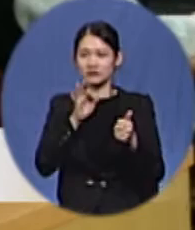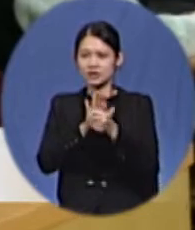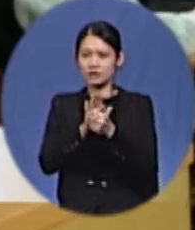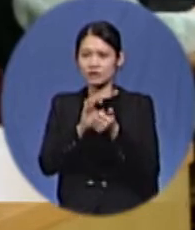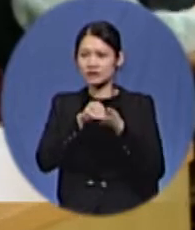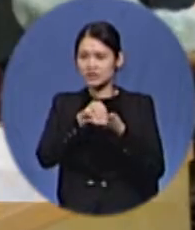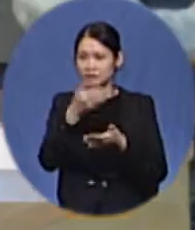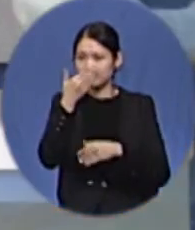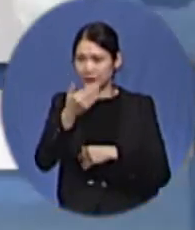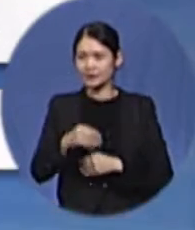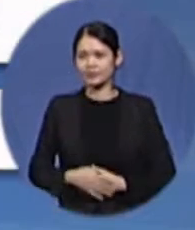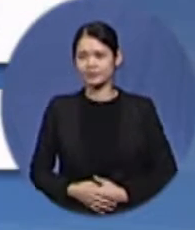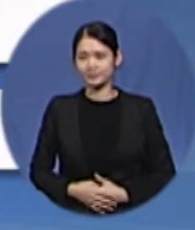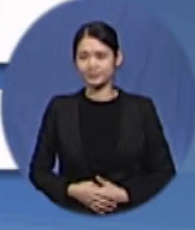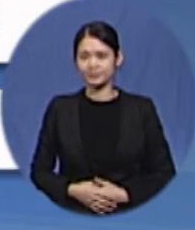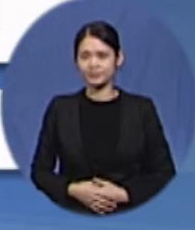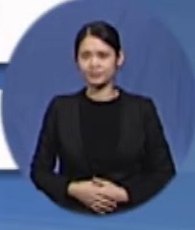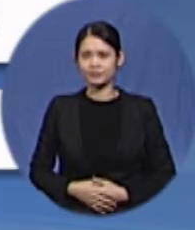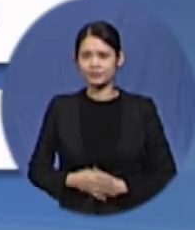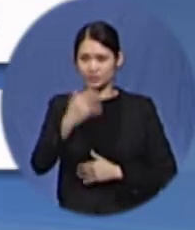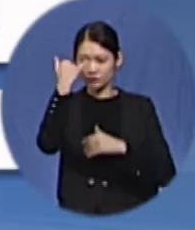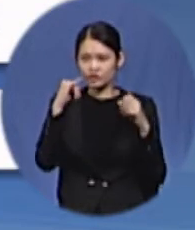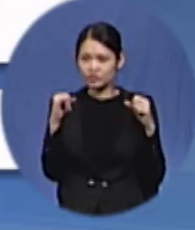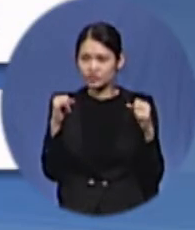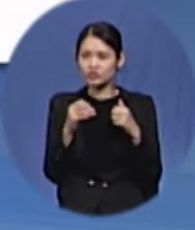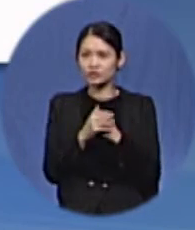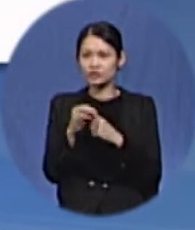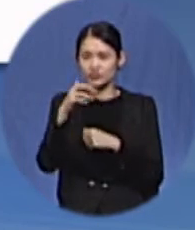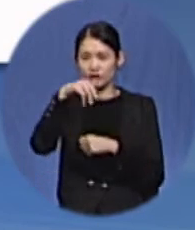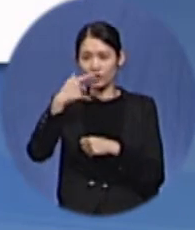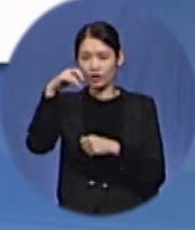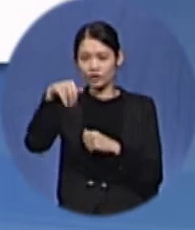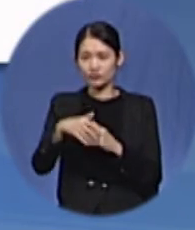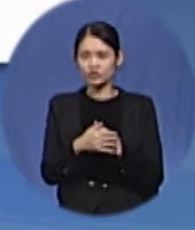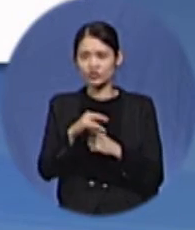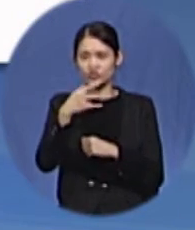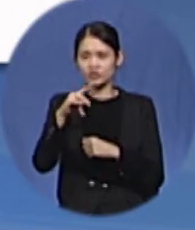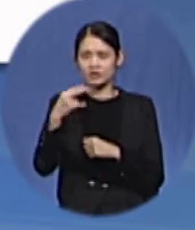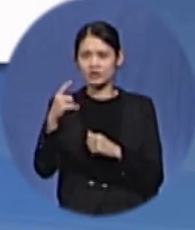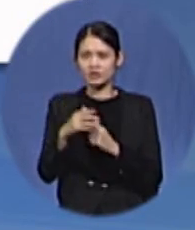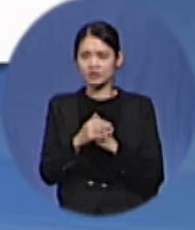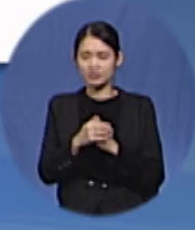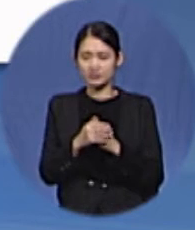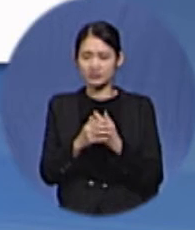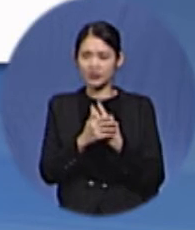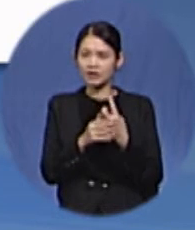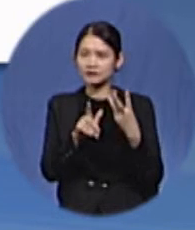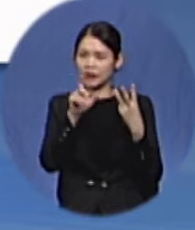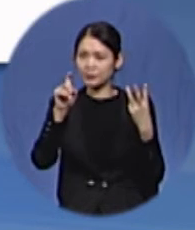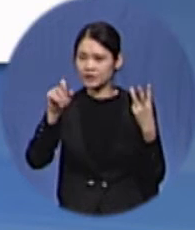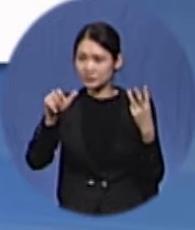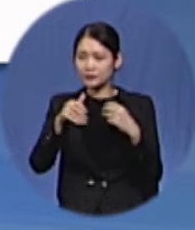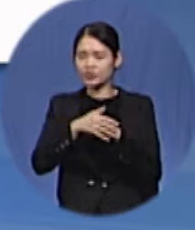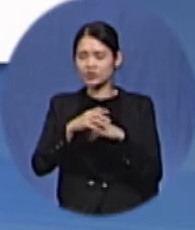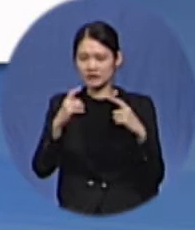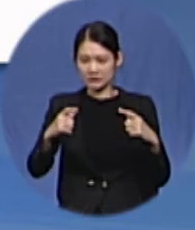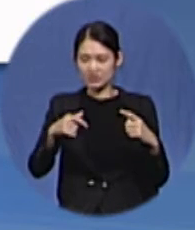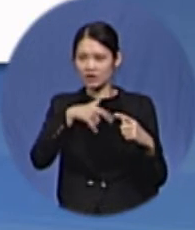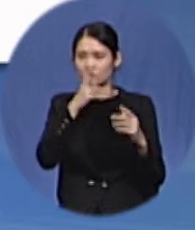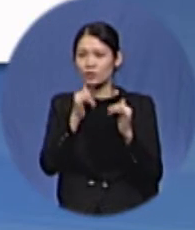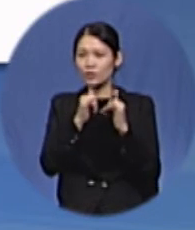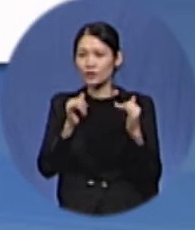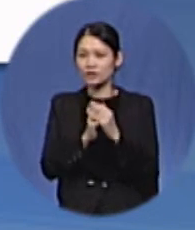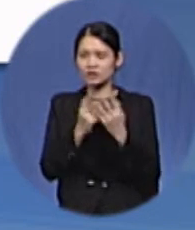있습니다. 충북 청주시 상당신협은 지난 15일 지역 독거노인과 취약계층을